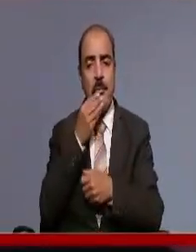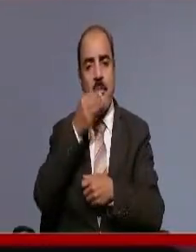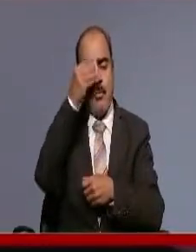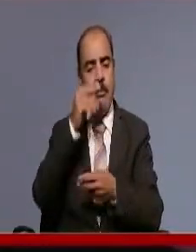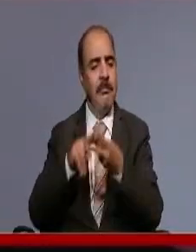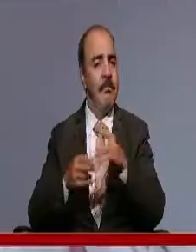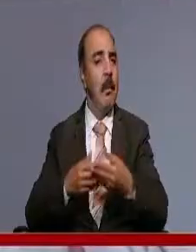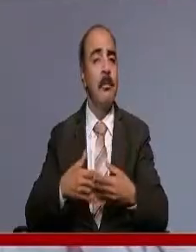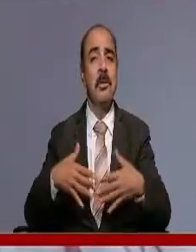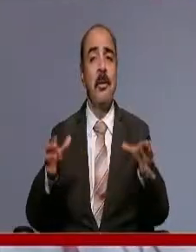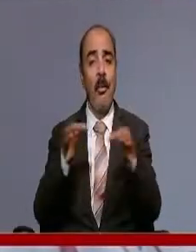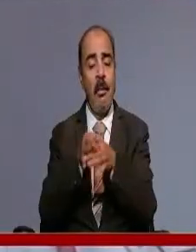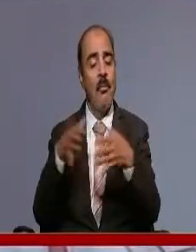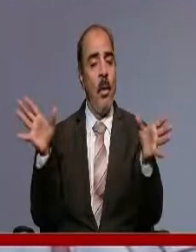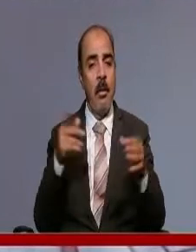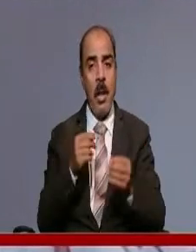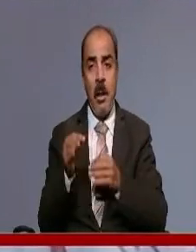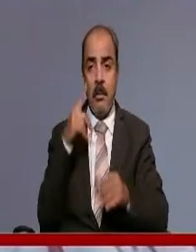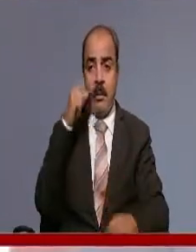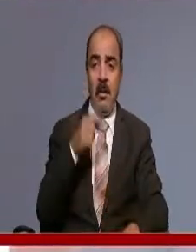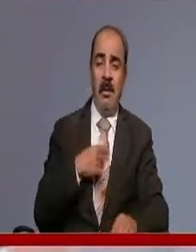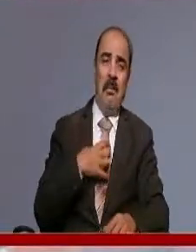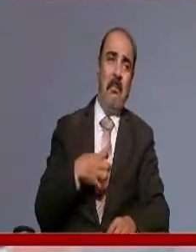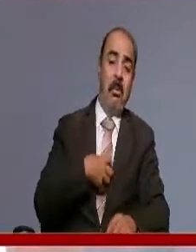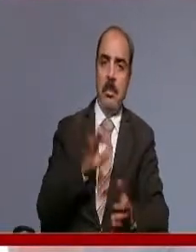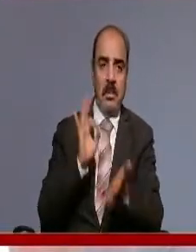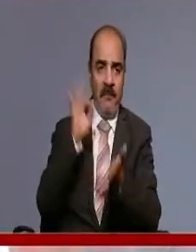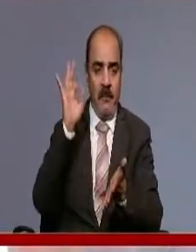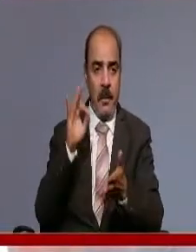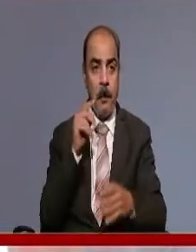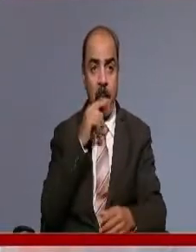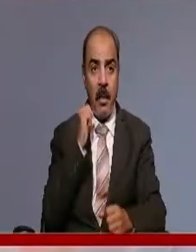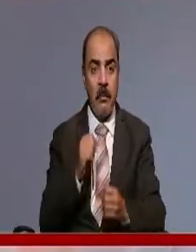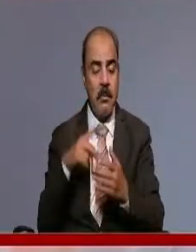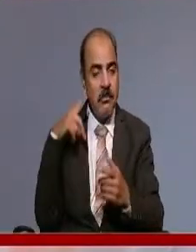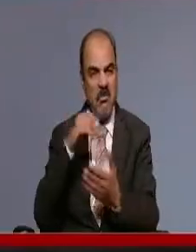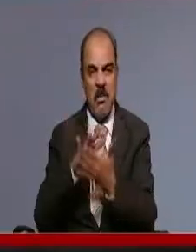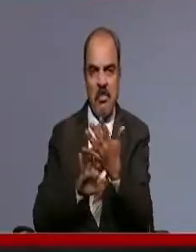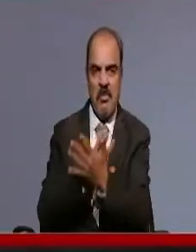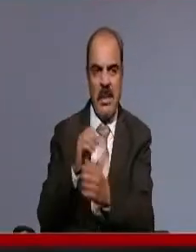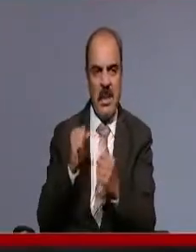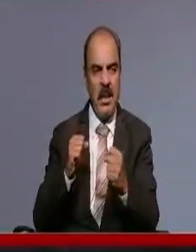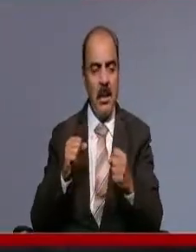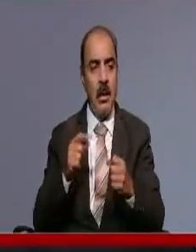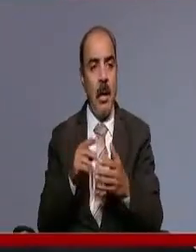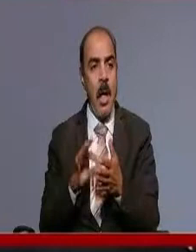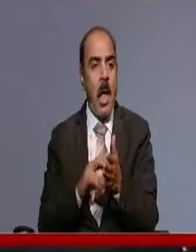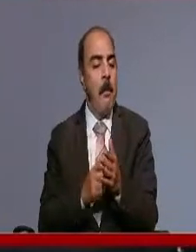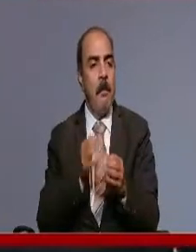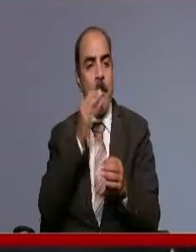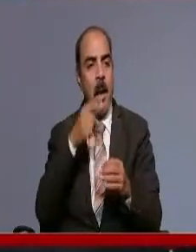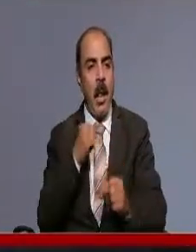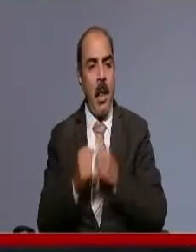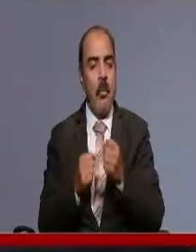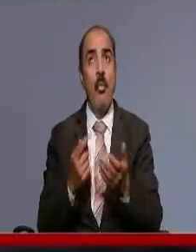كتيرة بترضى بيها، تقدر تمشي نفسها من أقل الإمكانيات. إزاي الست بقى بتهون على نفسها المشاكل اللي بتقابلها في حياتها؟ بقول بربنا، بصلي بصلي وأقول يا